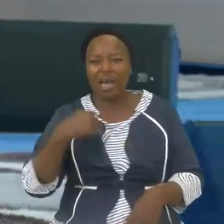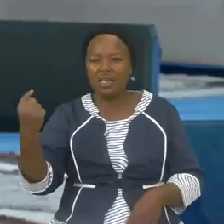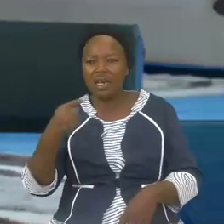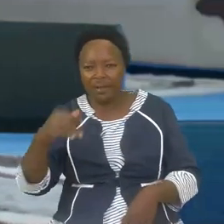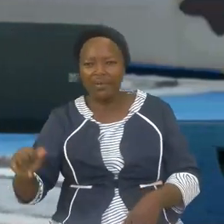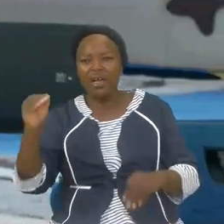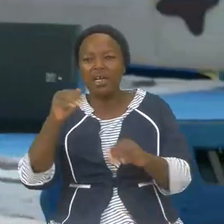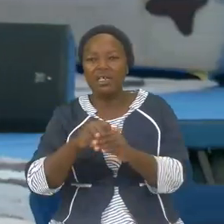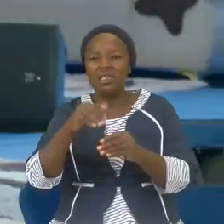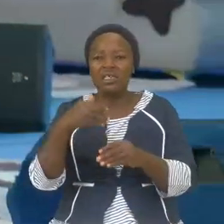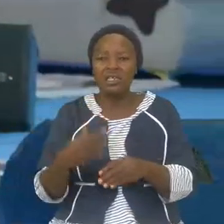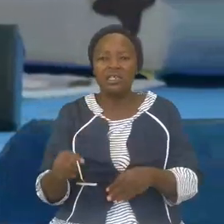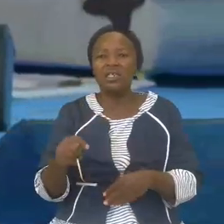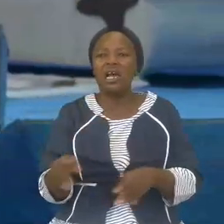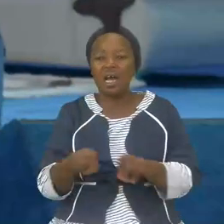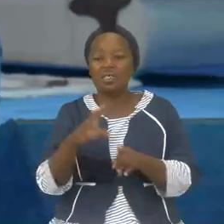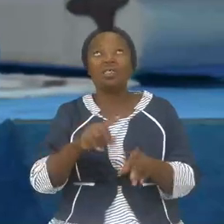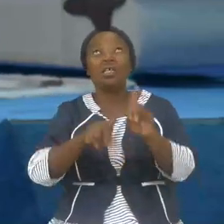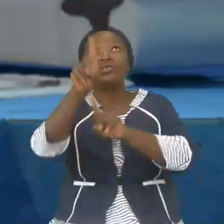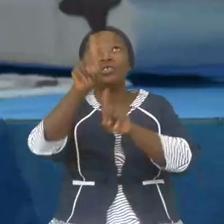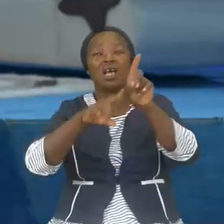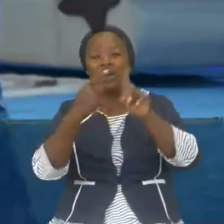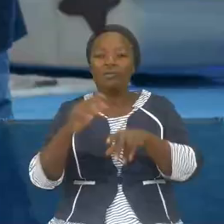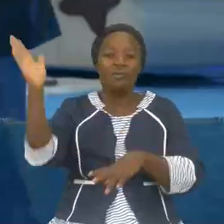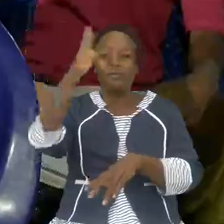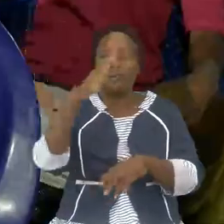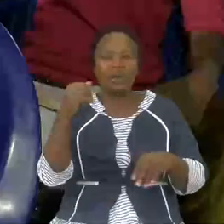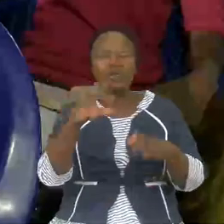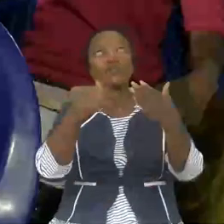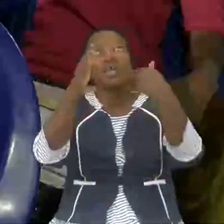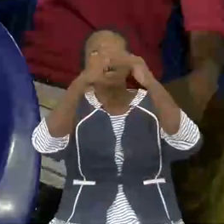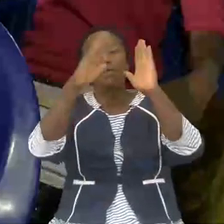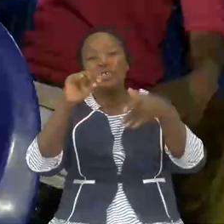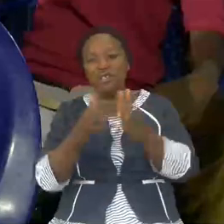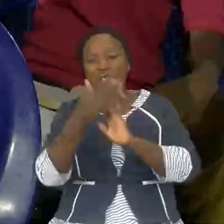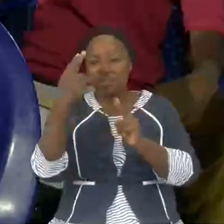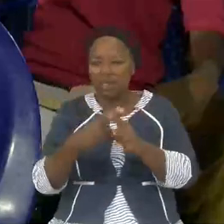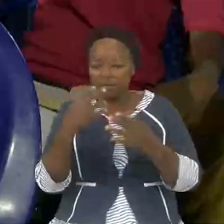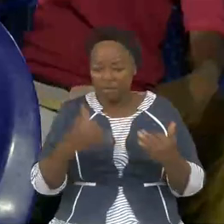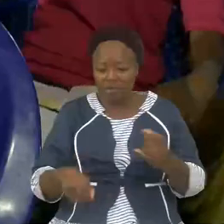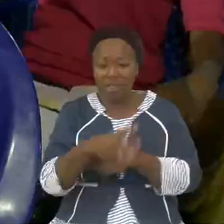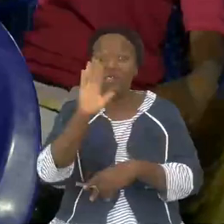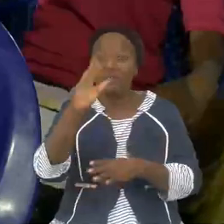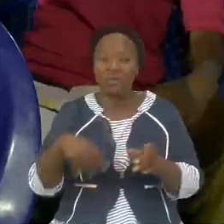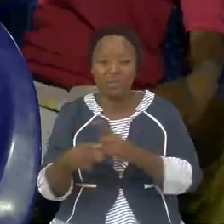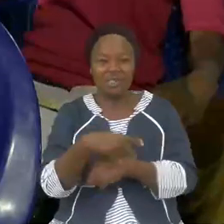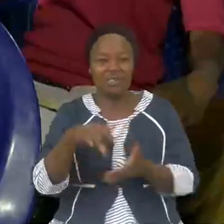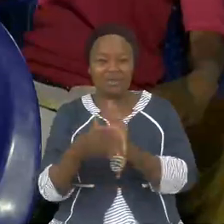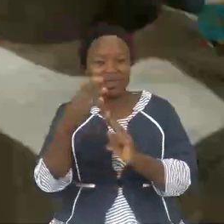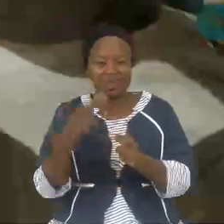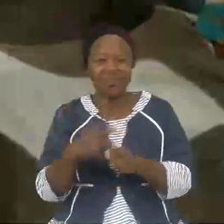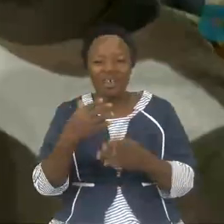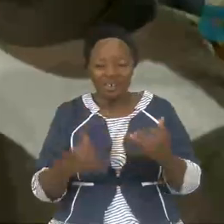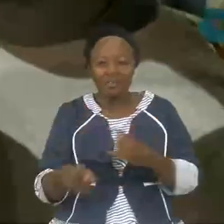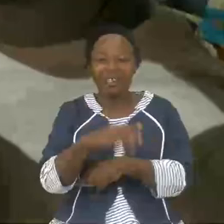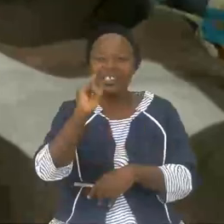sages, intelligents, brilleront pour toujours comme des étoiles au ciel. Aujourd'hui, c'est ton jour. Je dis, aujourd'hui,